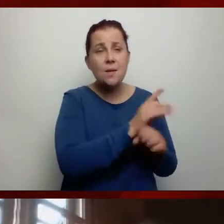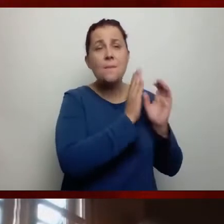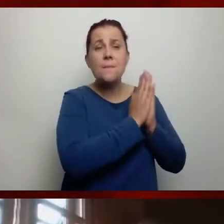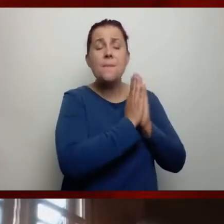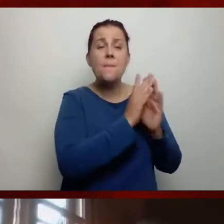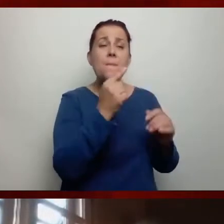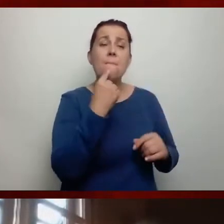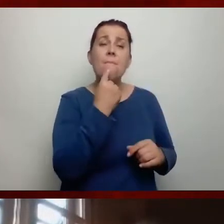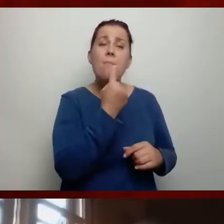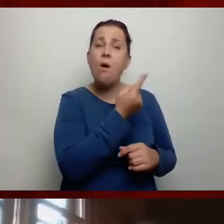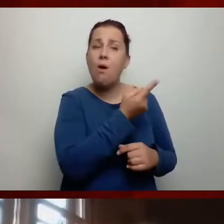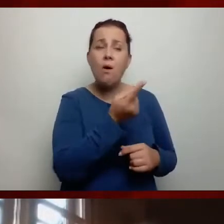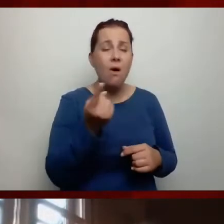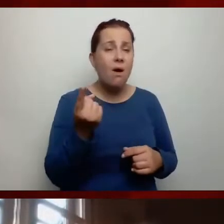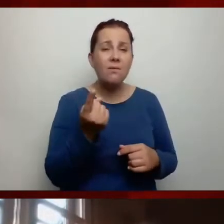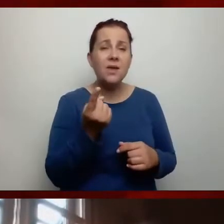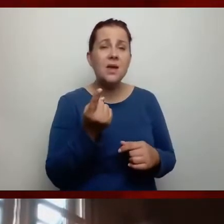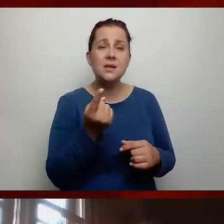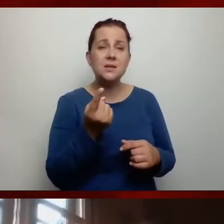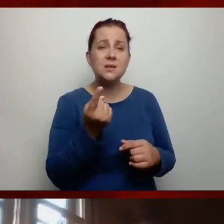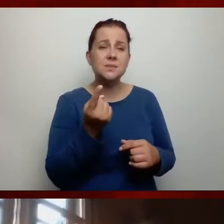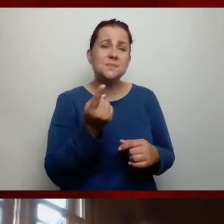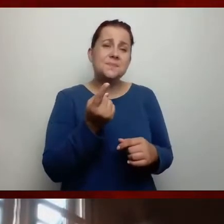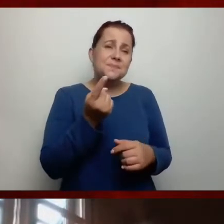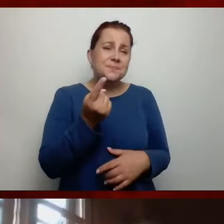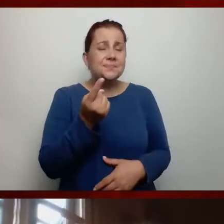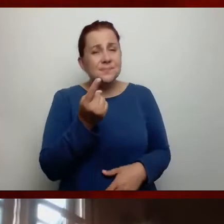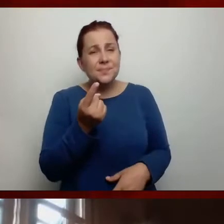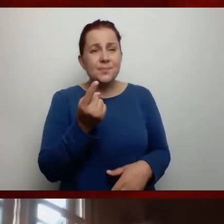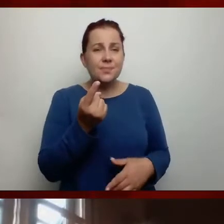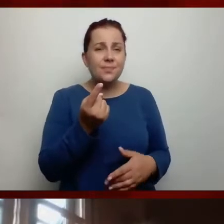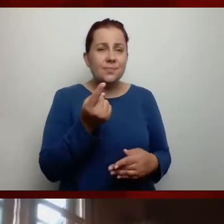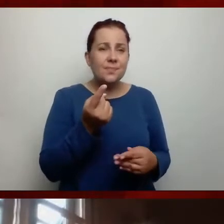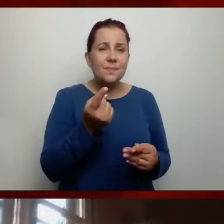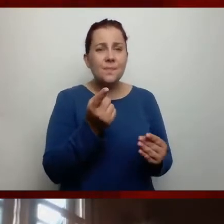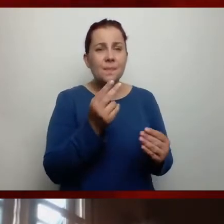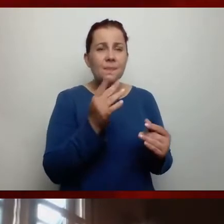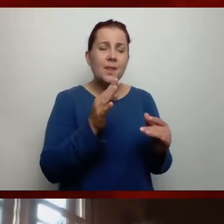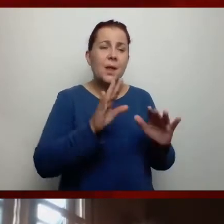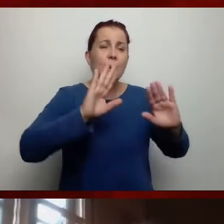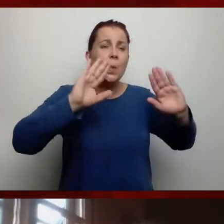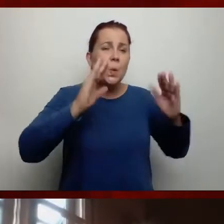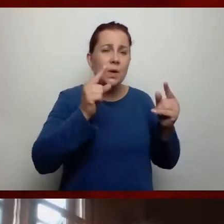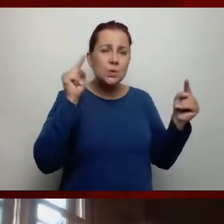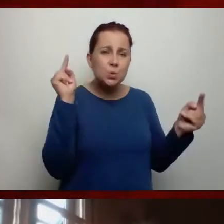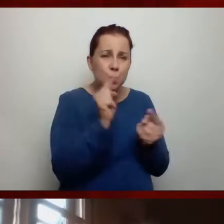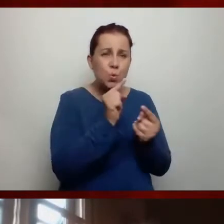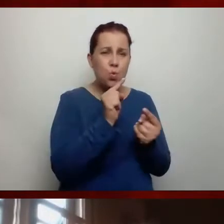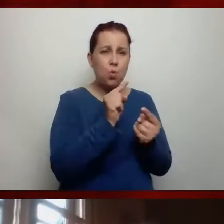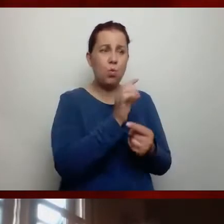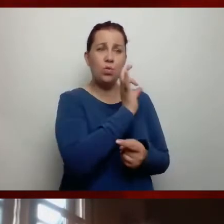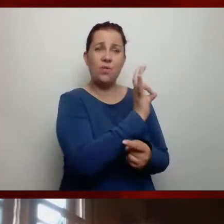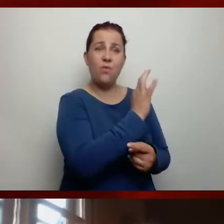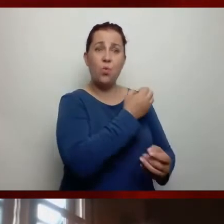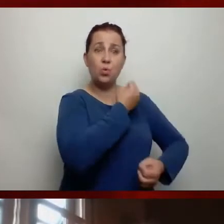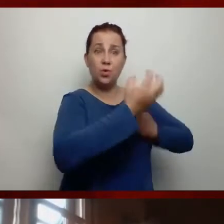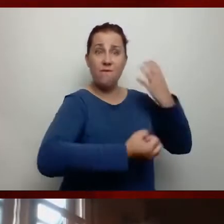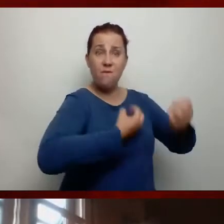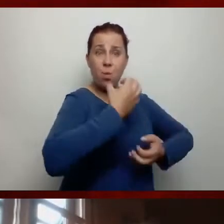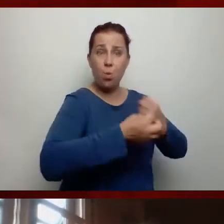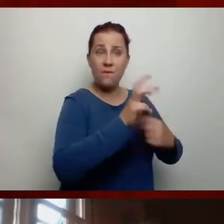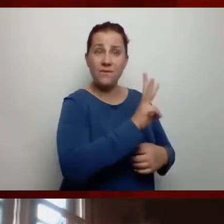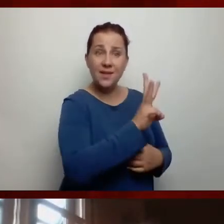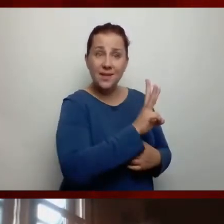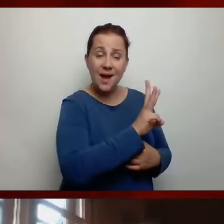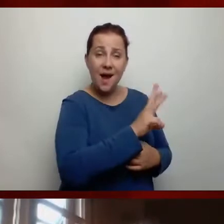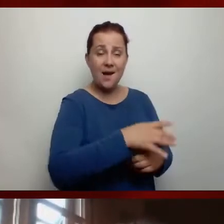czym charakteryzowała się, tak najpierw w telegraficznym skrócie, twórczość Witkacego, że był on na tle